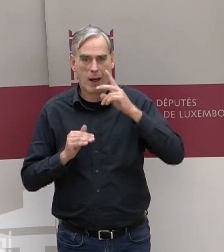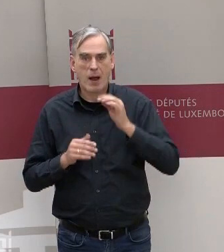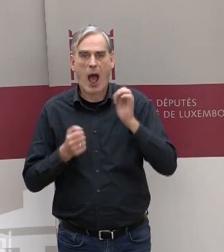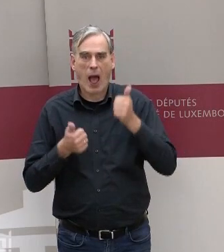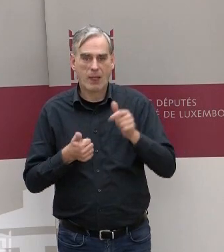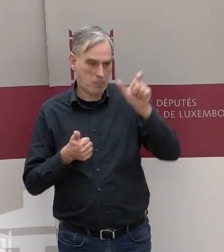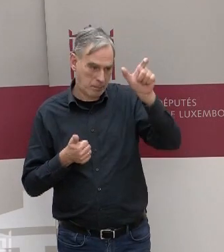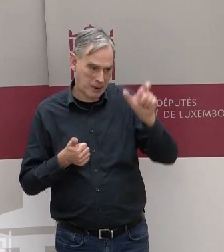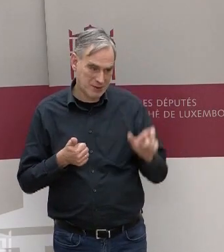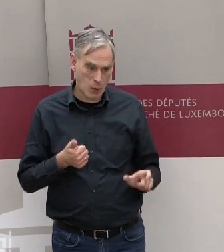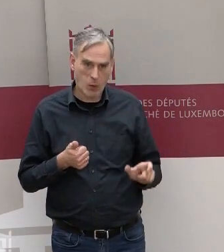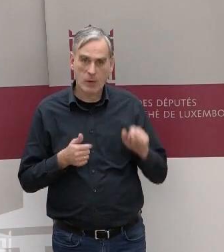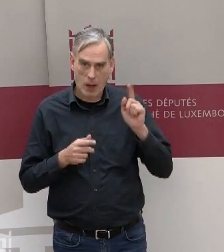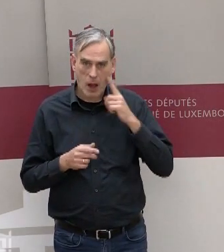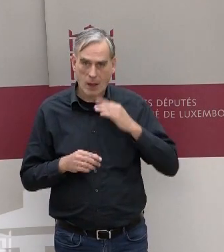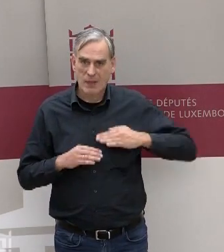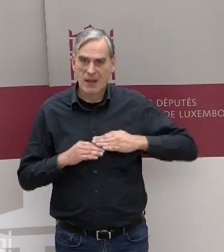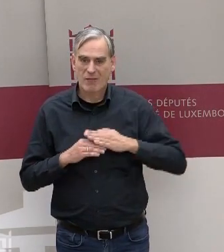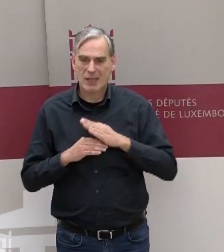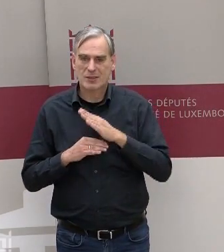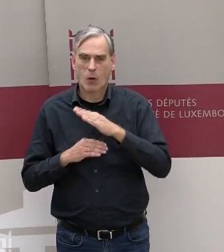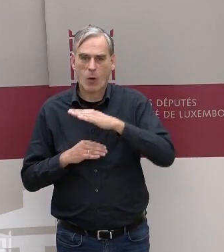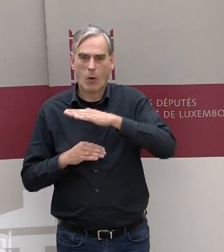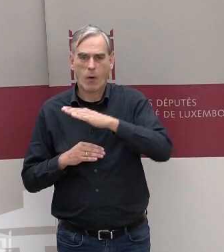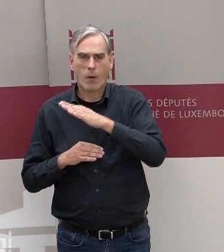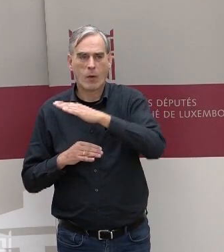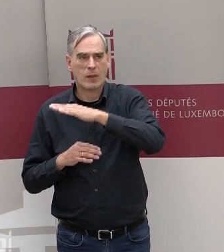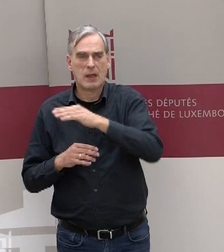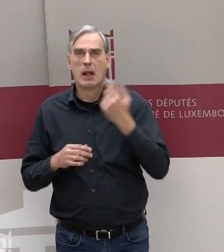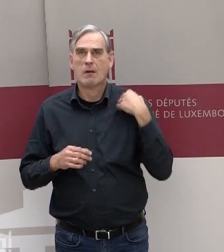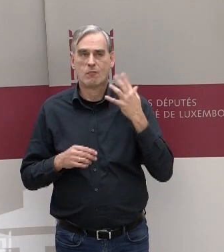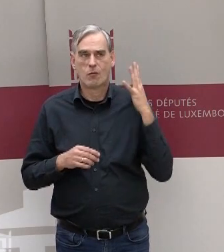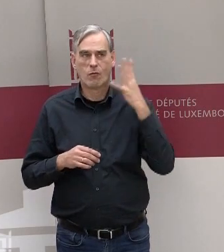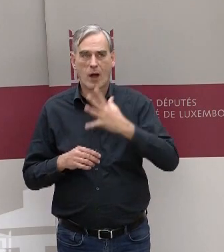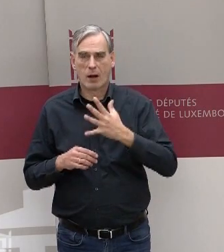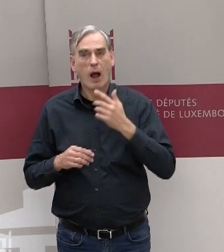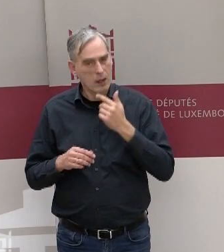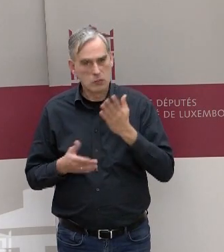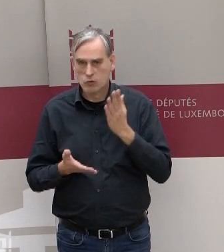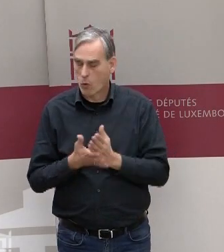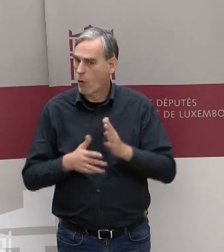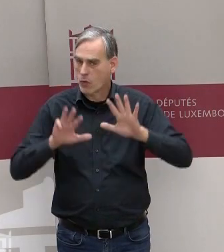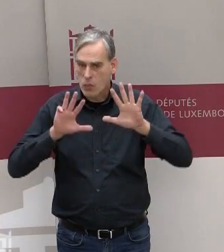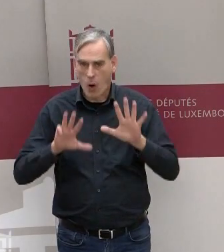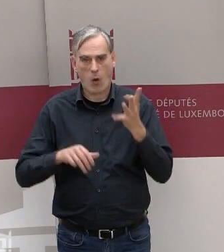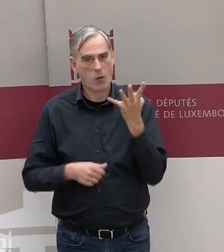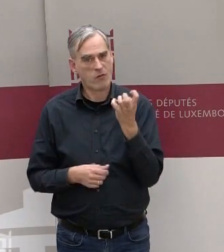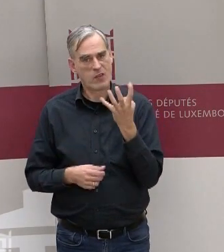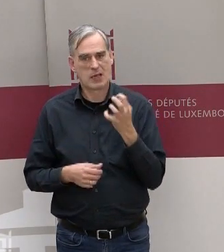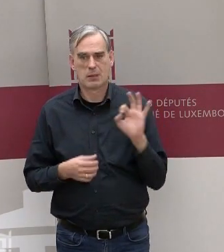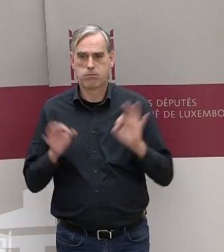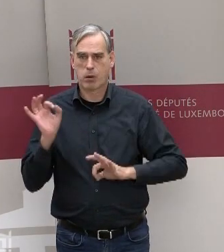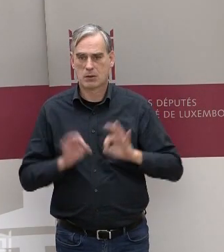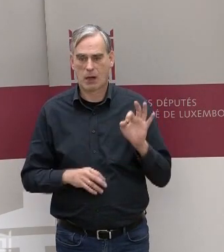sie inflationsbereinigt geguckt, an den letzten 5 Jahren dann im länger 40%, ob rund 25.200